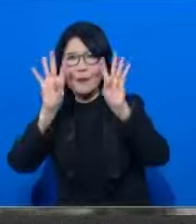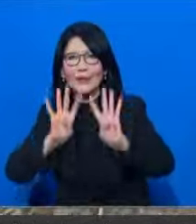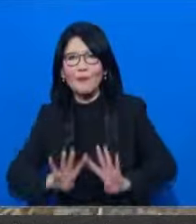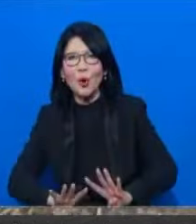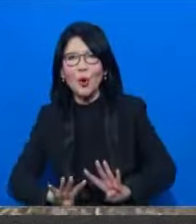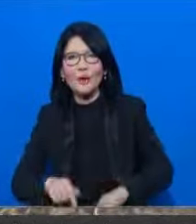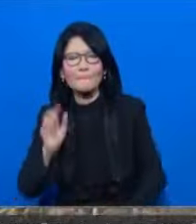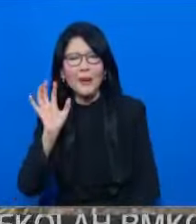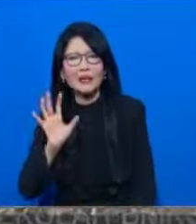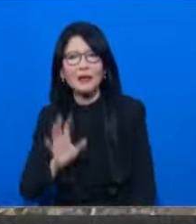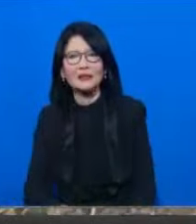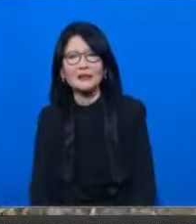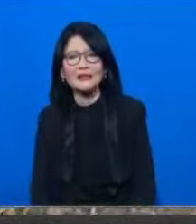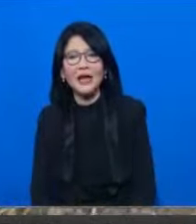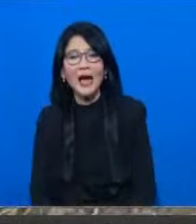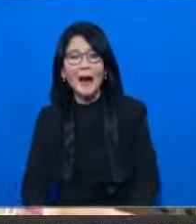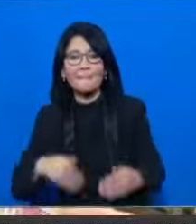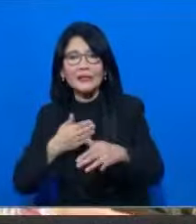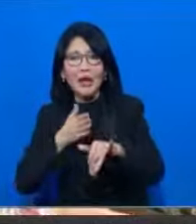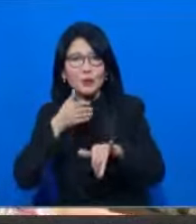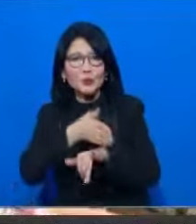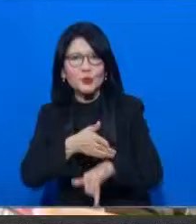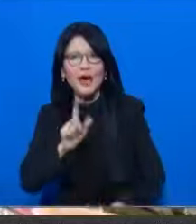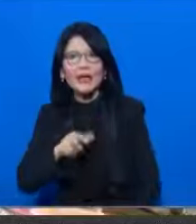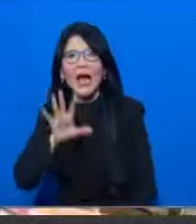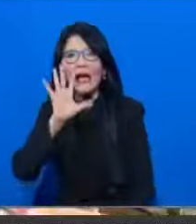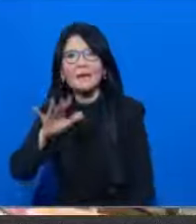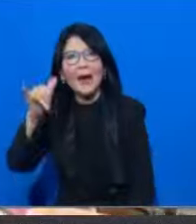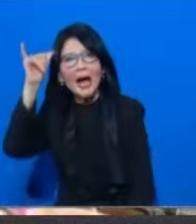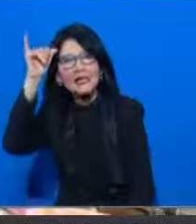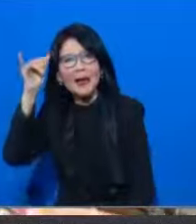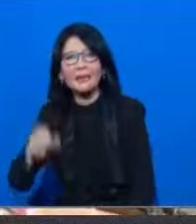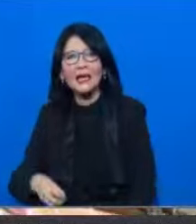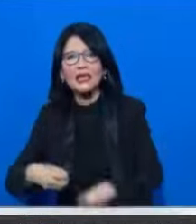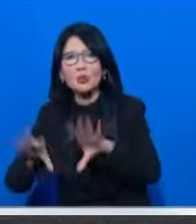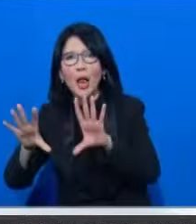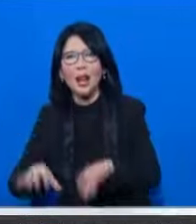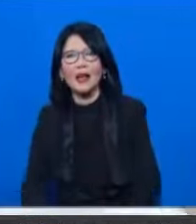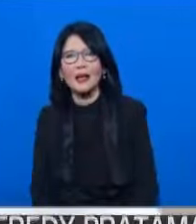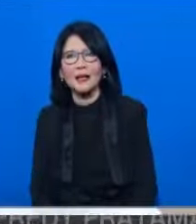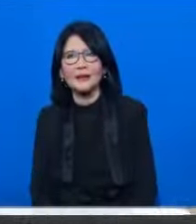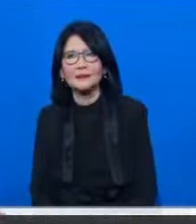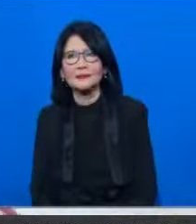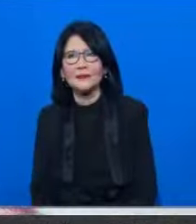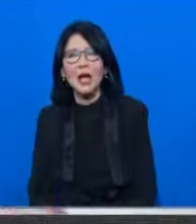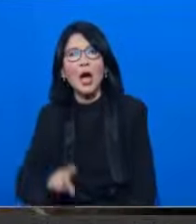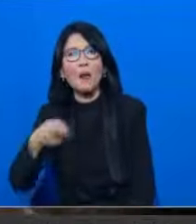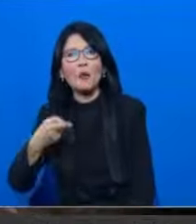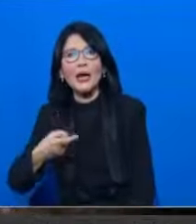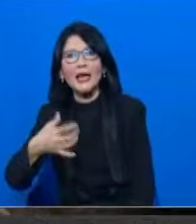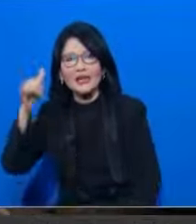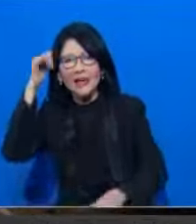Barat. Menjelang Idul Adha, di tempat ini ada 5 jenis sapi yang dijajakan. Mulai dari sapi